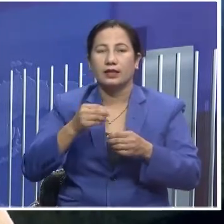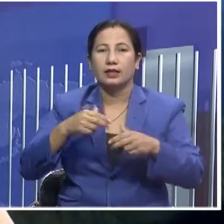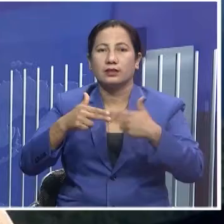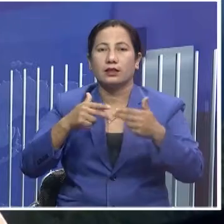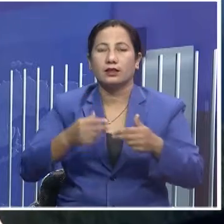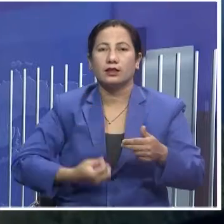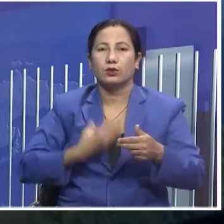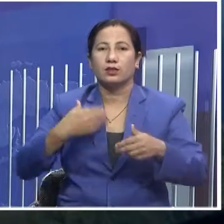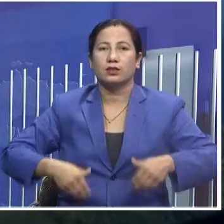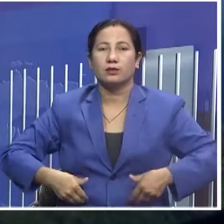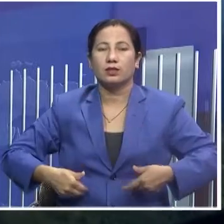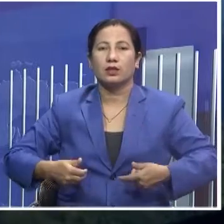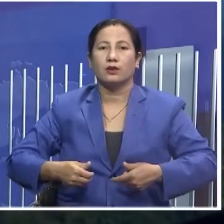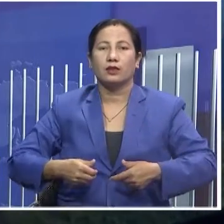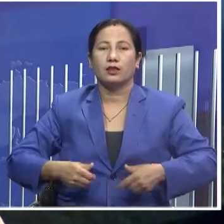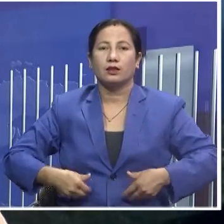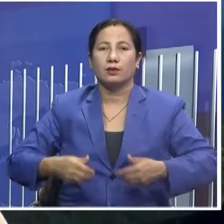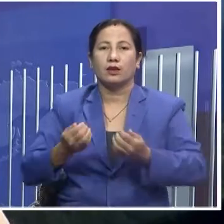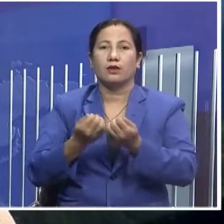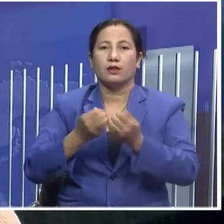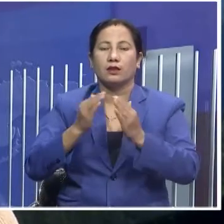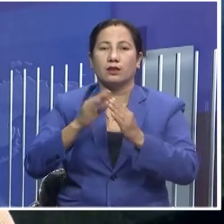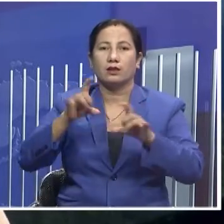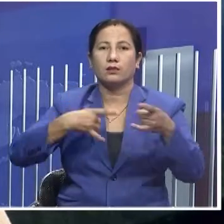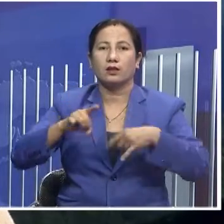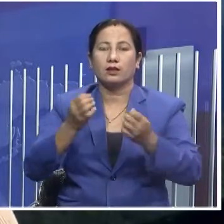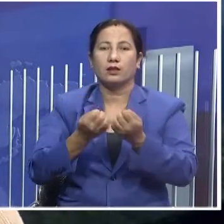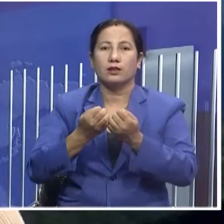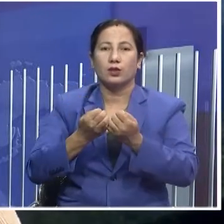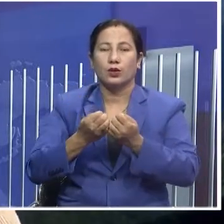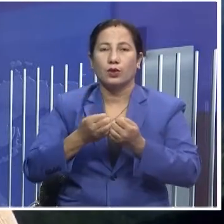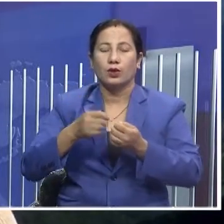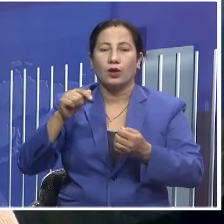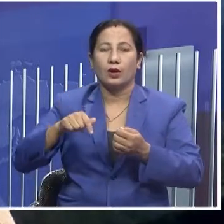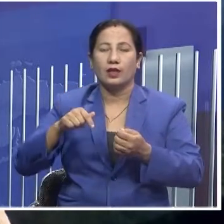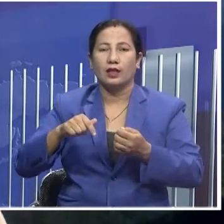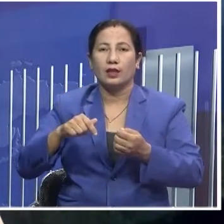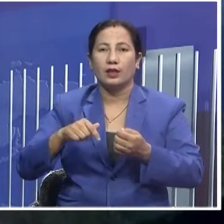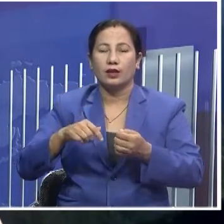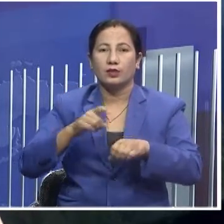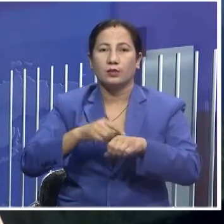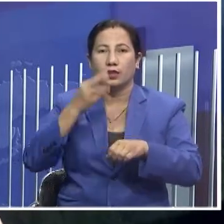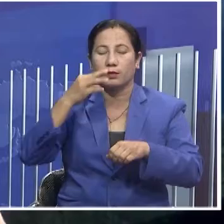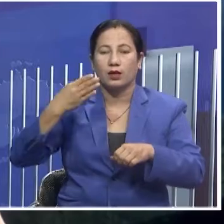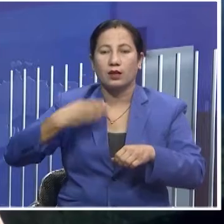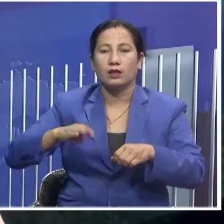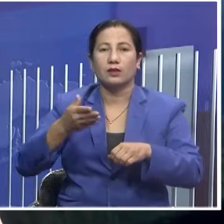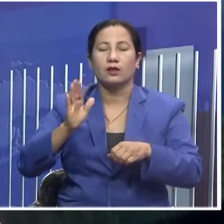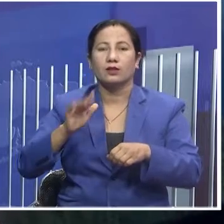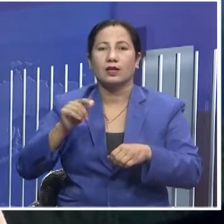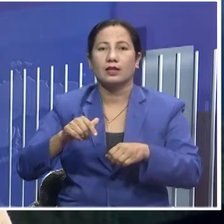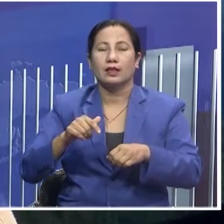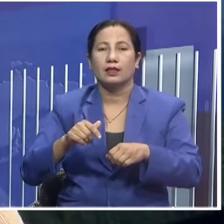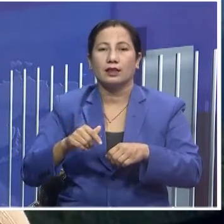खुसीलाई खुसी मनाउने र त्यहाँबाट रमाइलो गर्दै घर आउने गर्छौँ र विगतको दिनमा यो लोभ हुँदै गएको छ र हामीले चाहिँ यसलाई लोभ नहुनु दिनुबाट चाहिँ हामीले